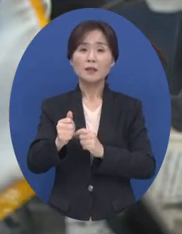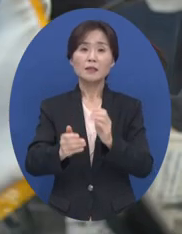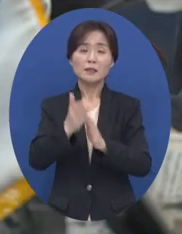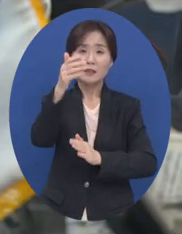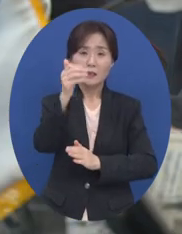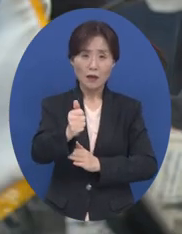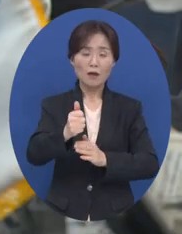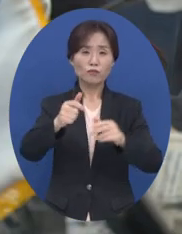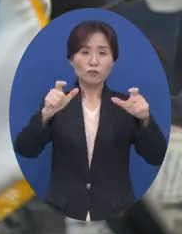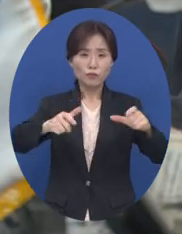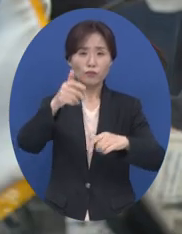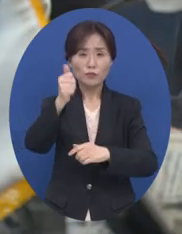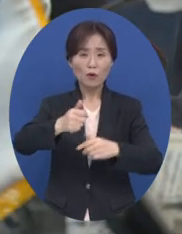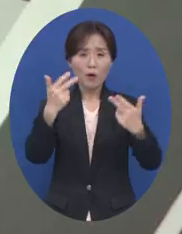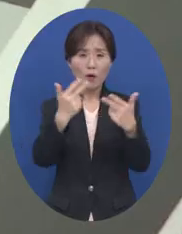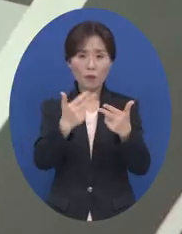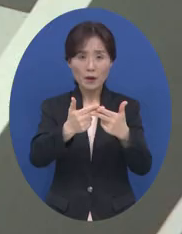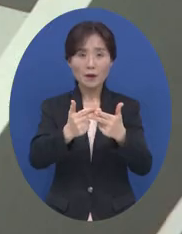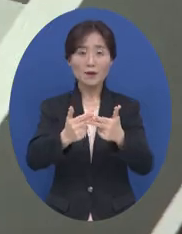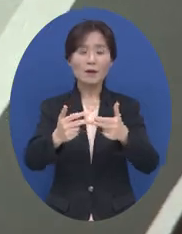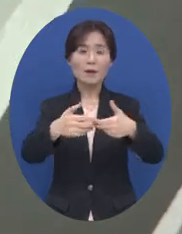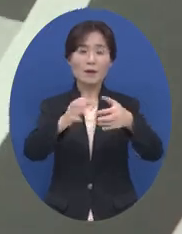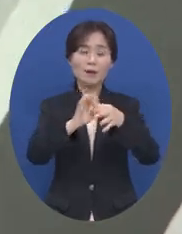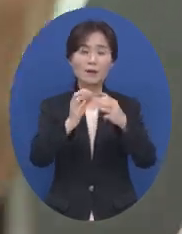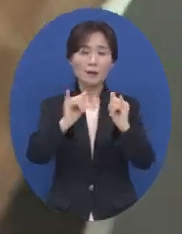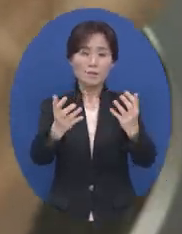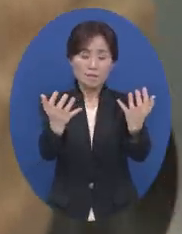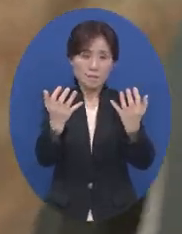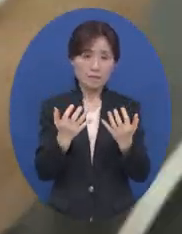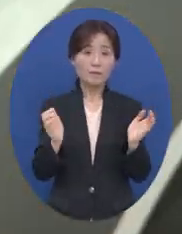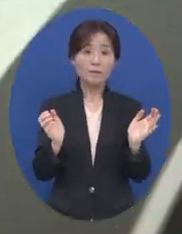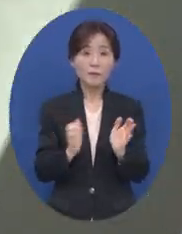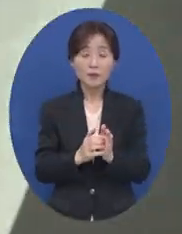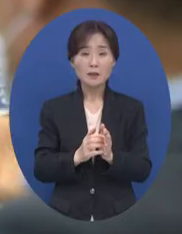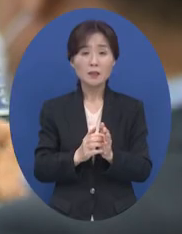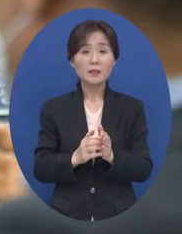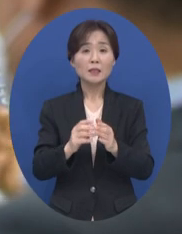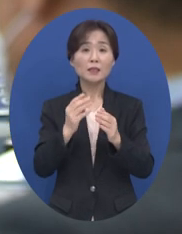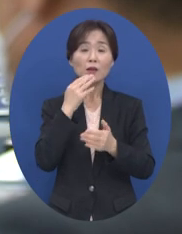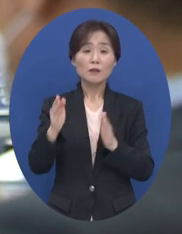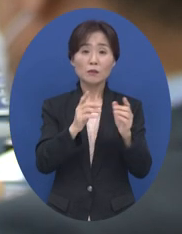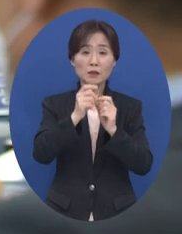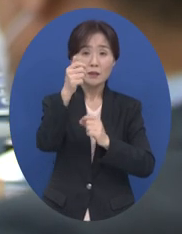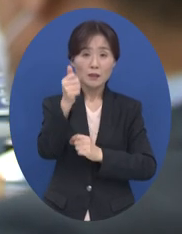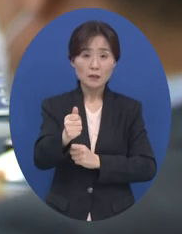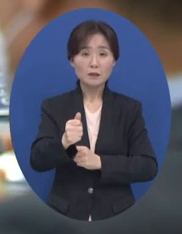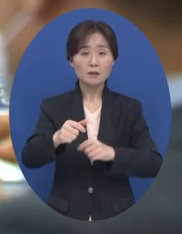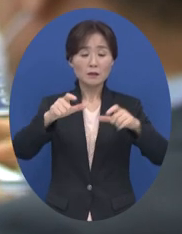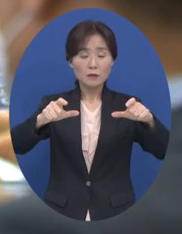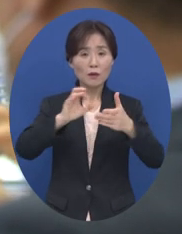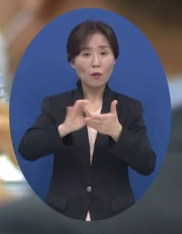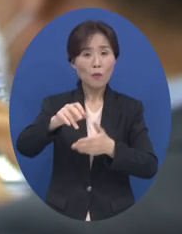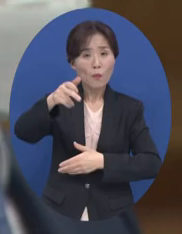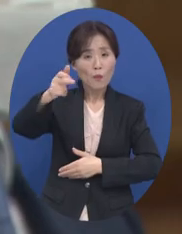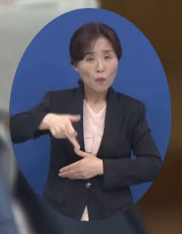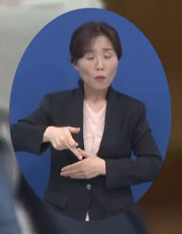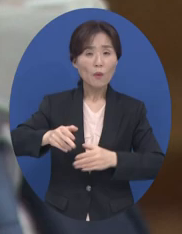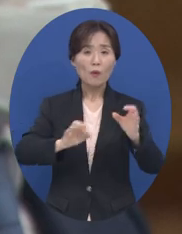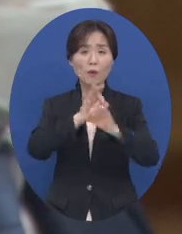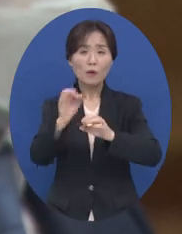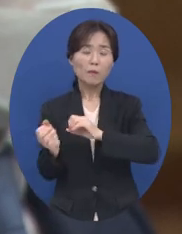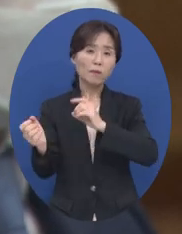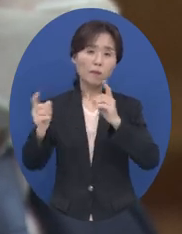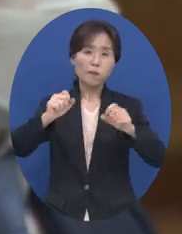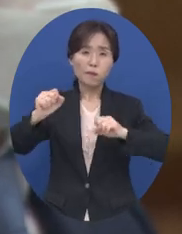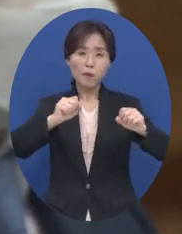경기도시장군수협의회장을 비롯한 시군 단체장 등이 함께했습니다. 이 자리에서 이재명 경기도지사는 지역화폐의 경제활성화 효과를